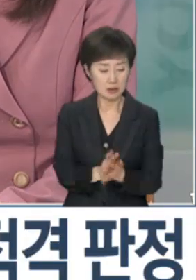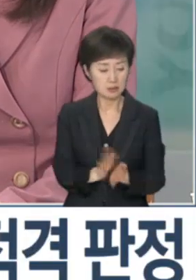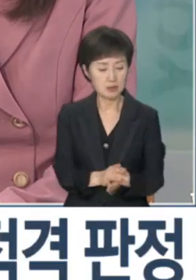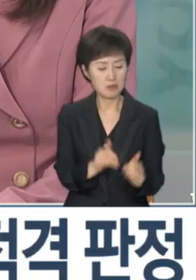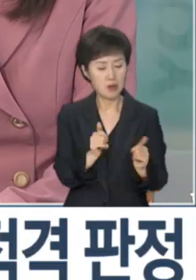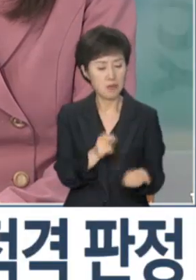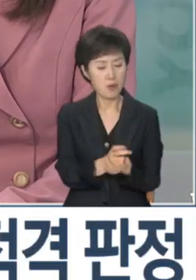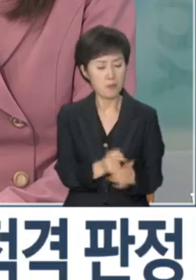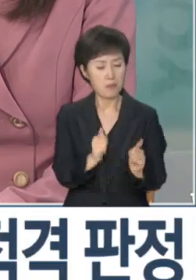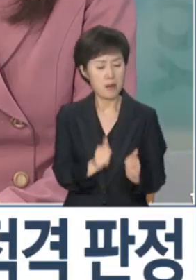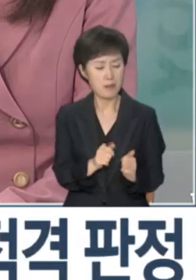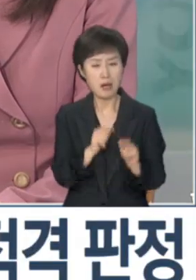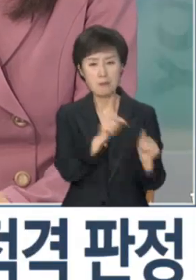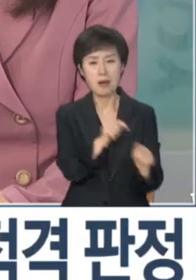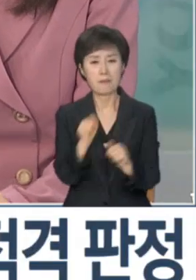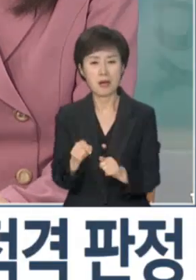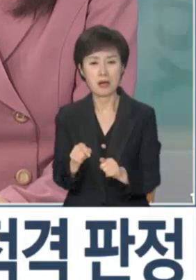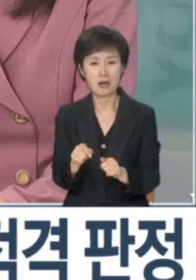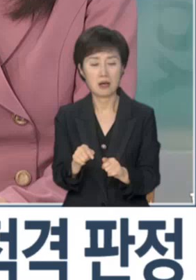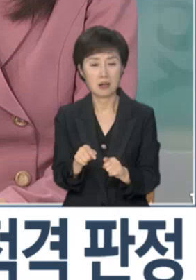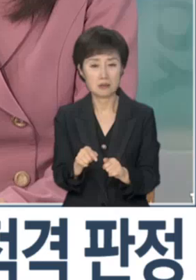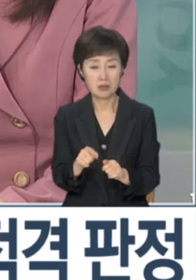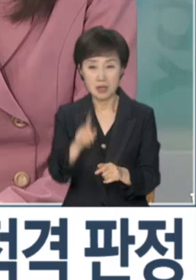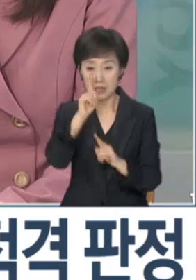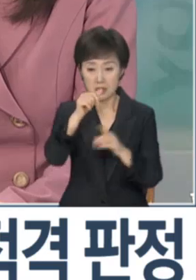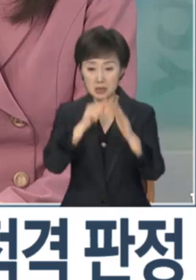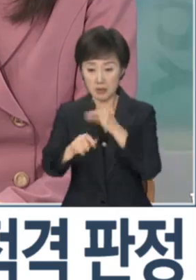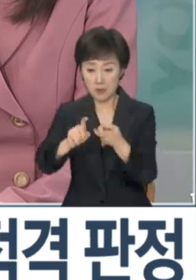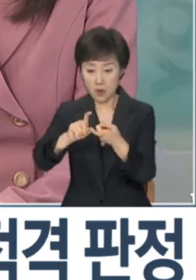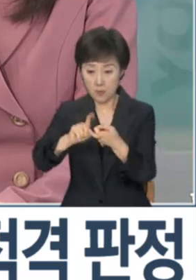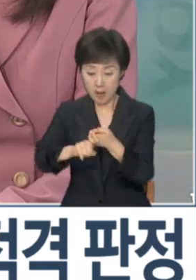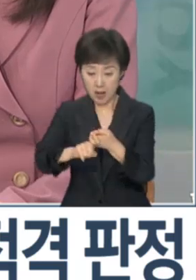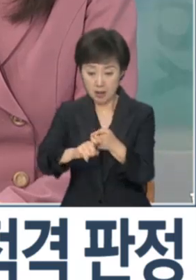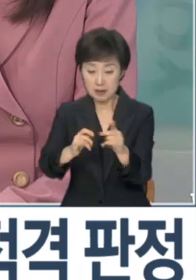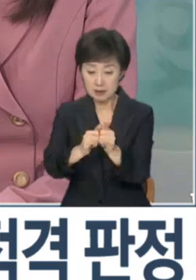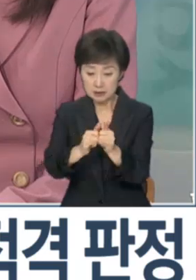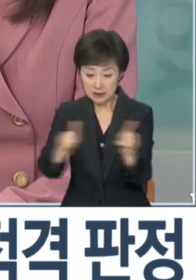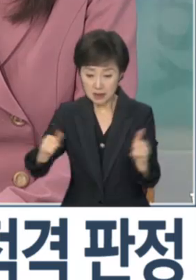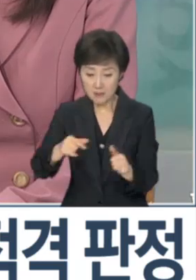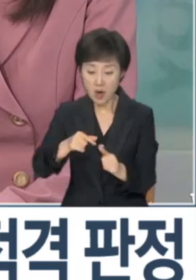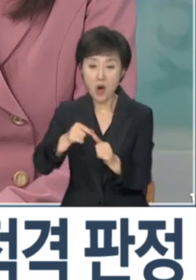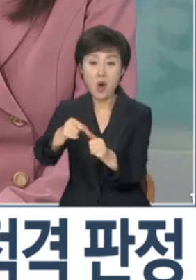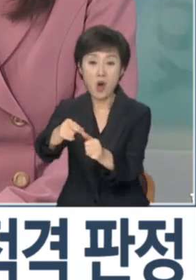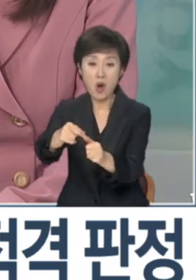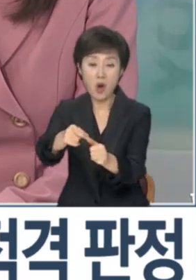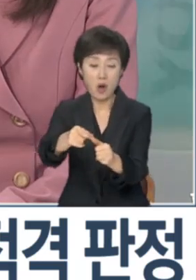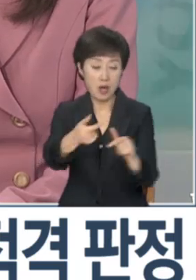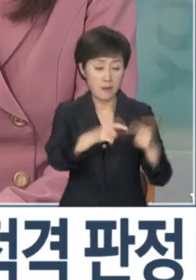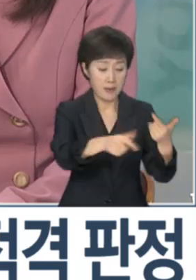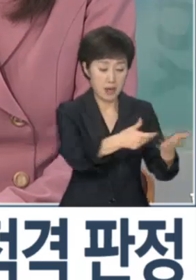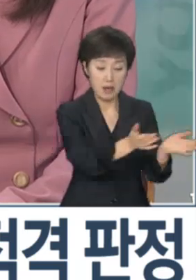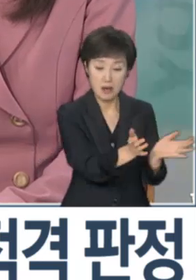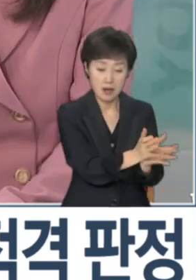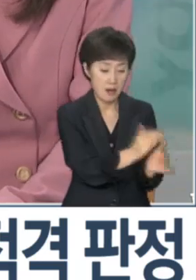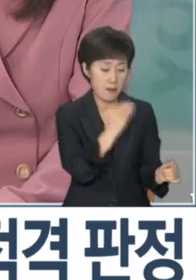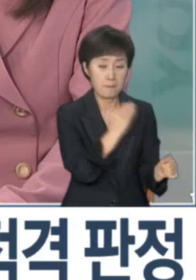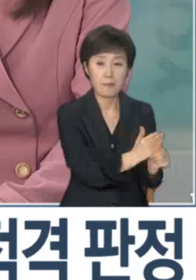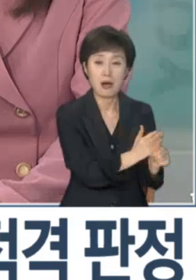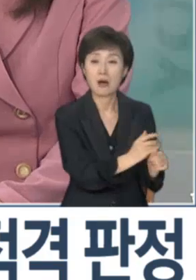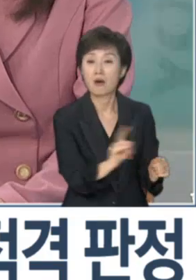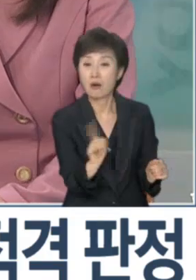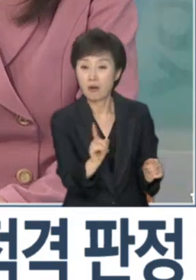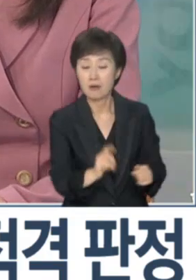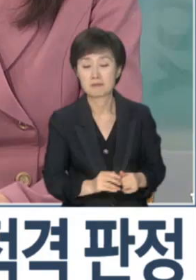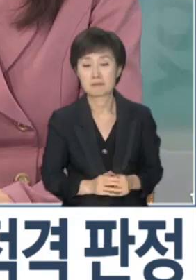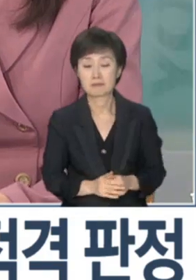거고 비명계를 중심으로는 공천 학살이 현실화되는 게 아니냐 이런 이야기인 거거든요. 어떤 말씀하시겠습니까?